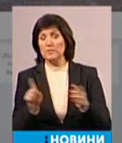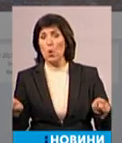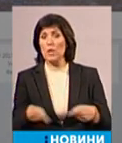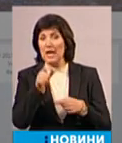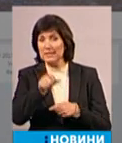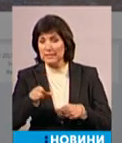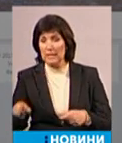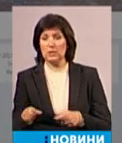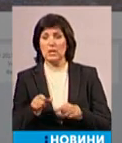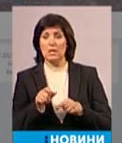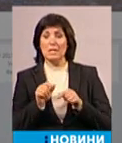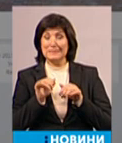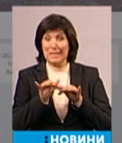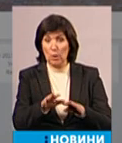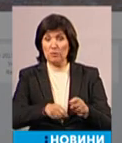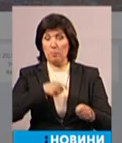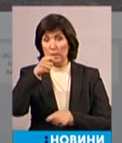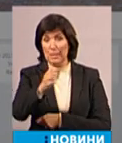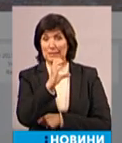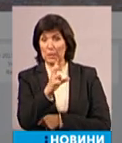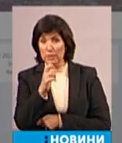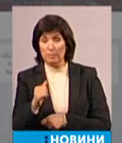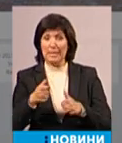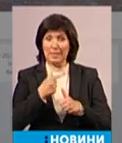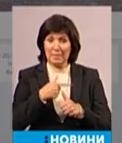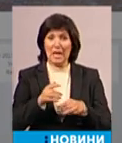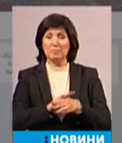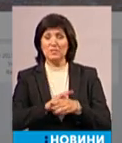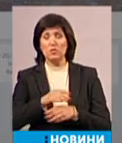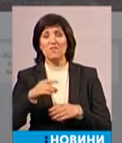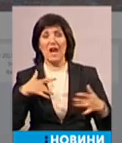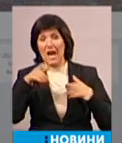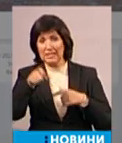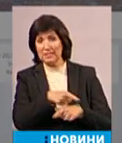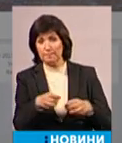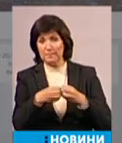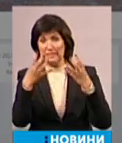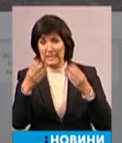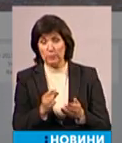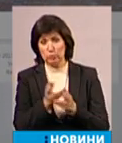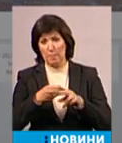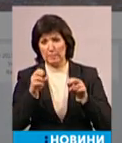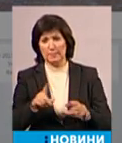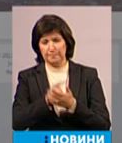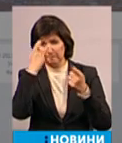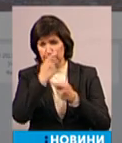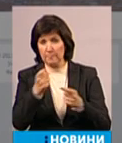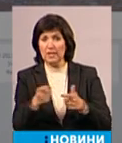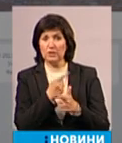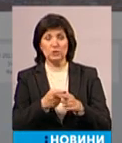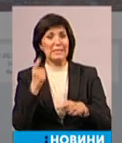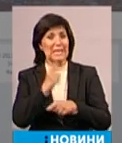організаторів заходів подати до СБУ ім'я та псевдонім артиста протягом 10 днів. Служба безпеки має повідомити, чи